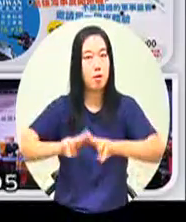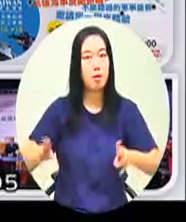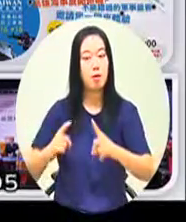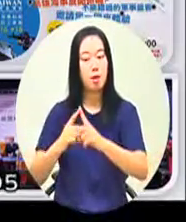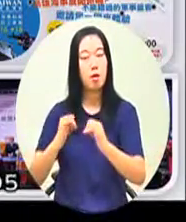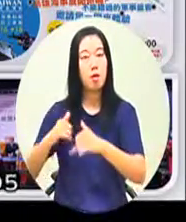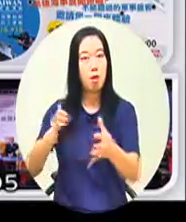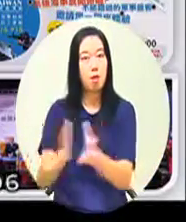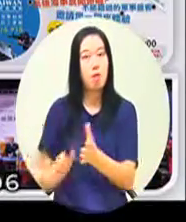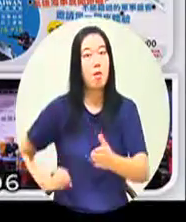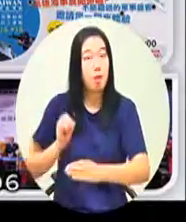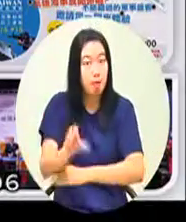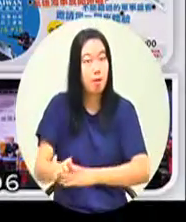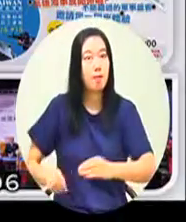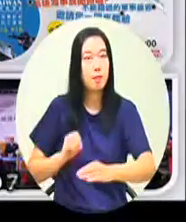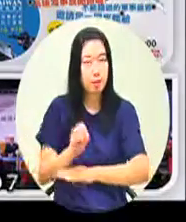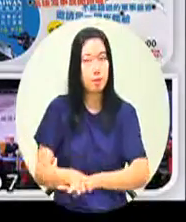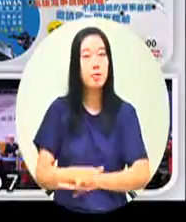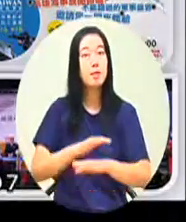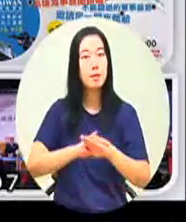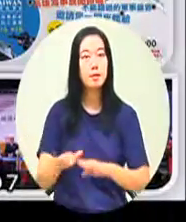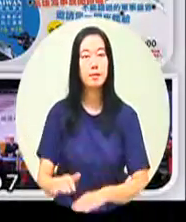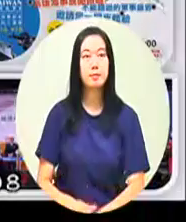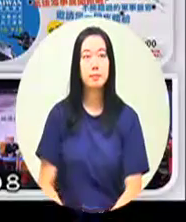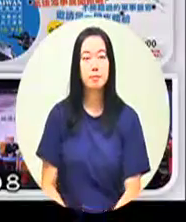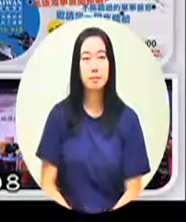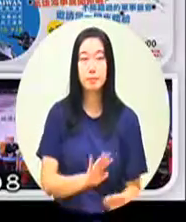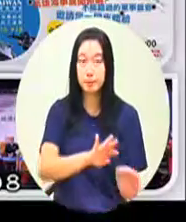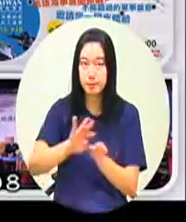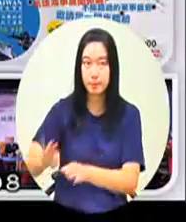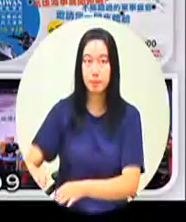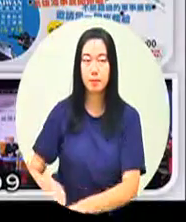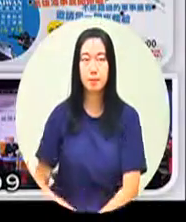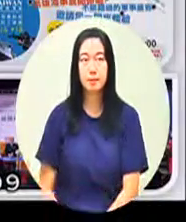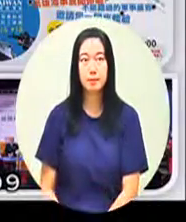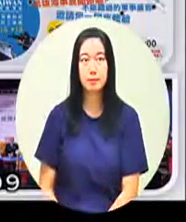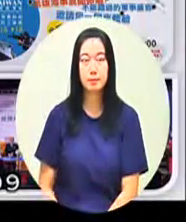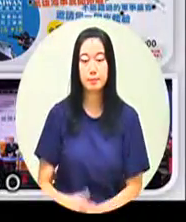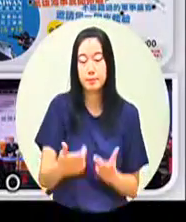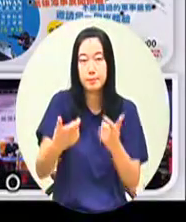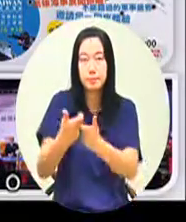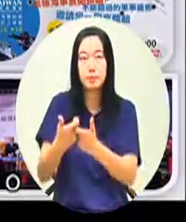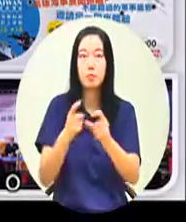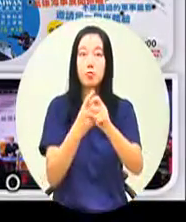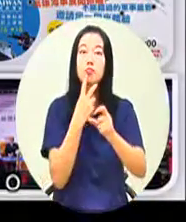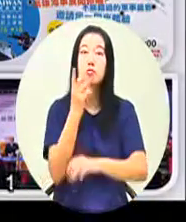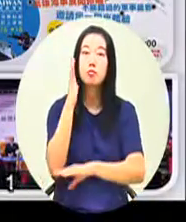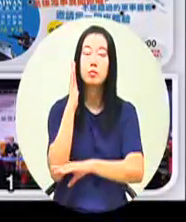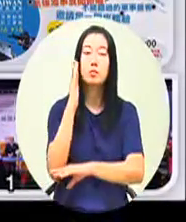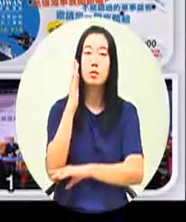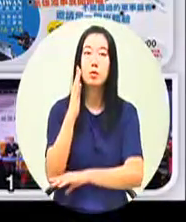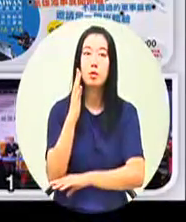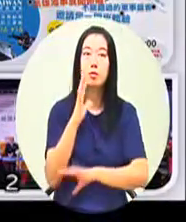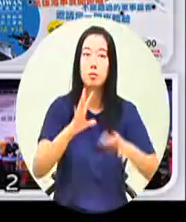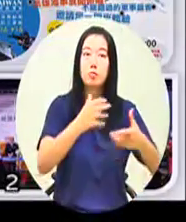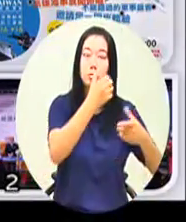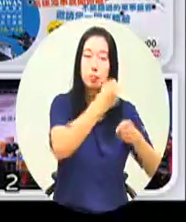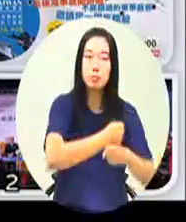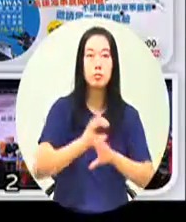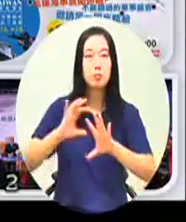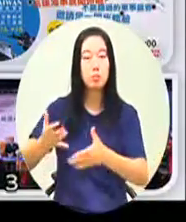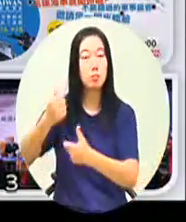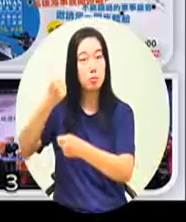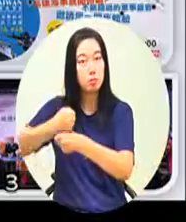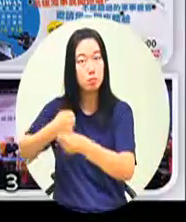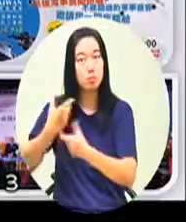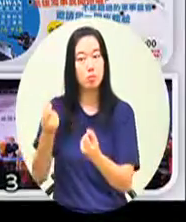建置相关的游艇码头。其次在于配合整个中央政府国建国造的政策，也协助造船